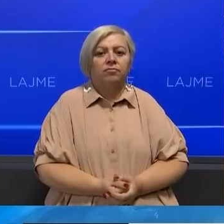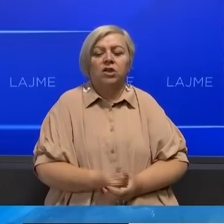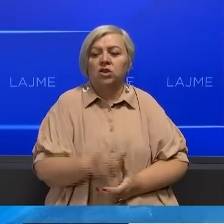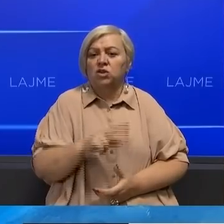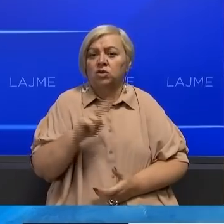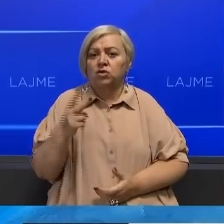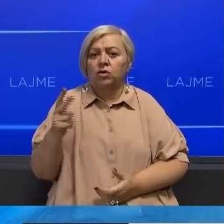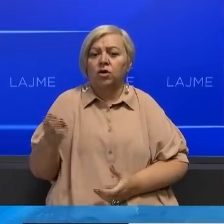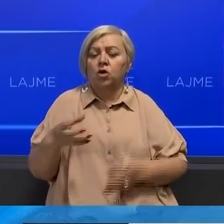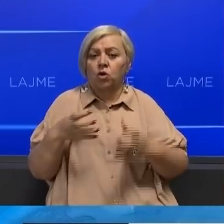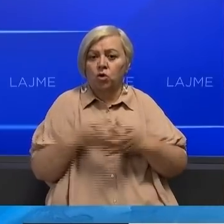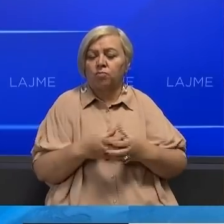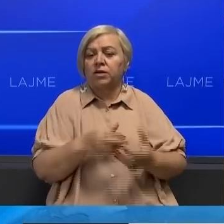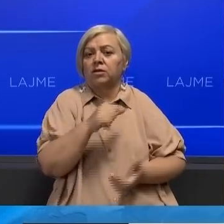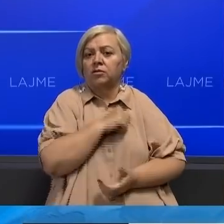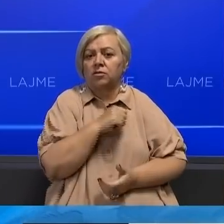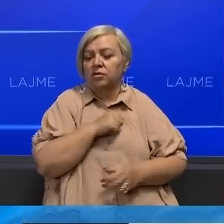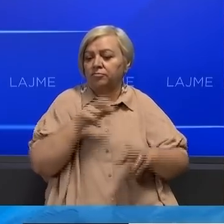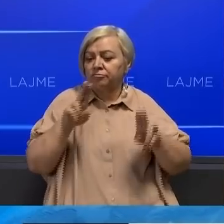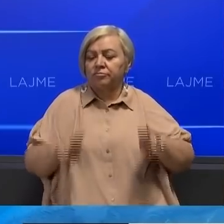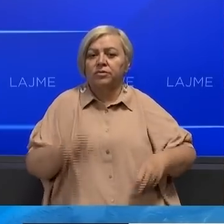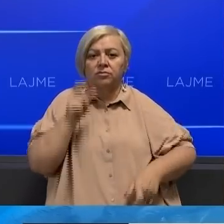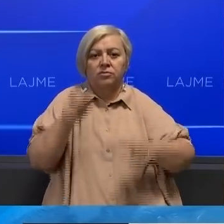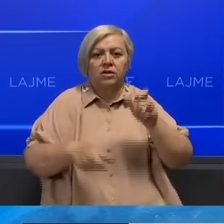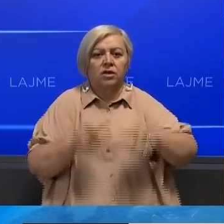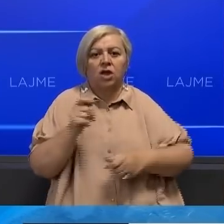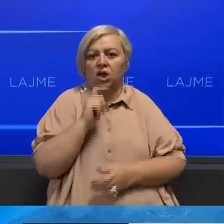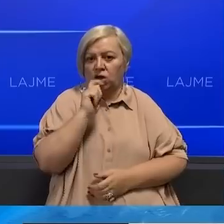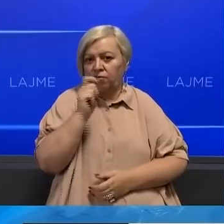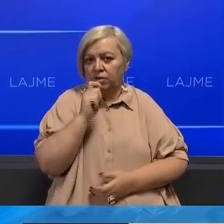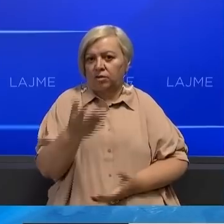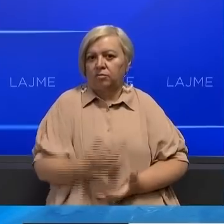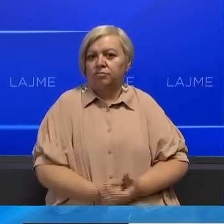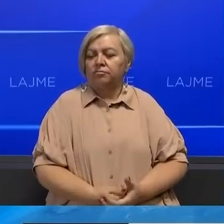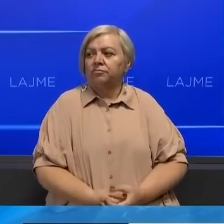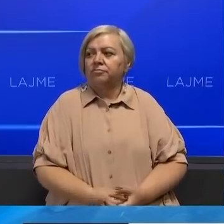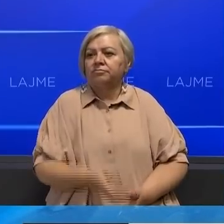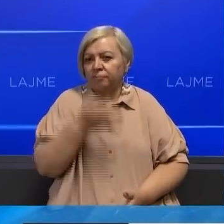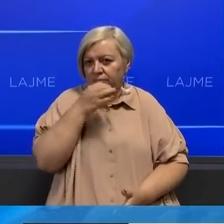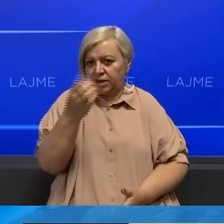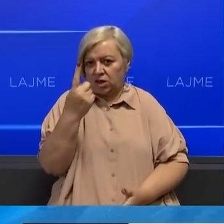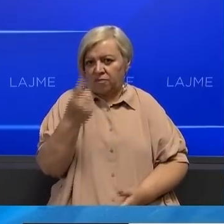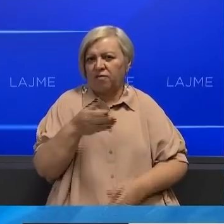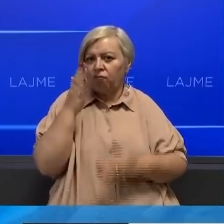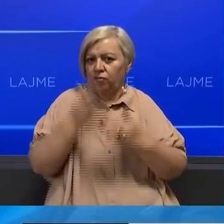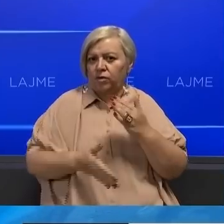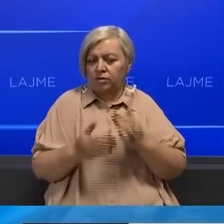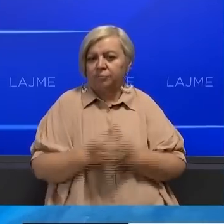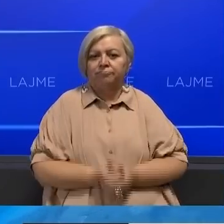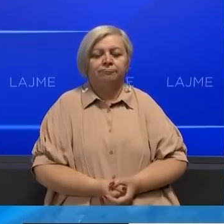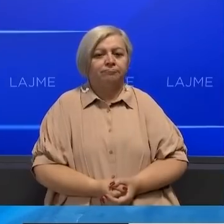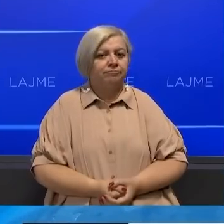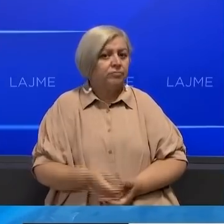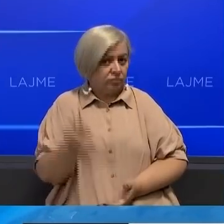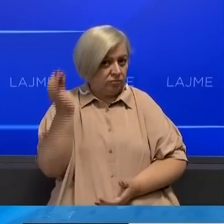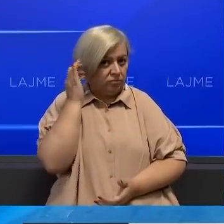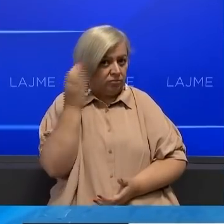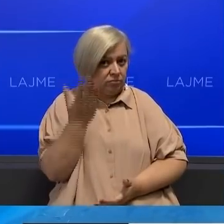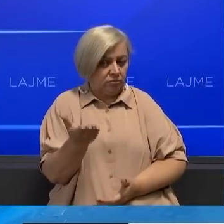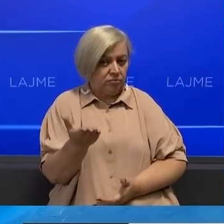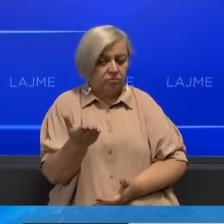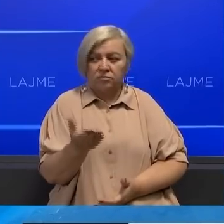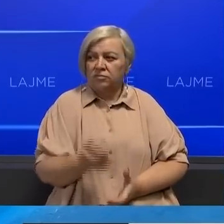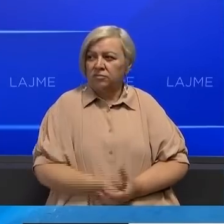ndryshëm, grupit të rrjeteve të njerëzit, por edhe gazetarët. Kam edhe një pyetje të fundit, Bexhet, besoj që po më dëgjon në